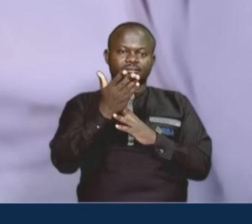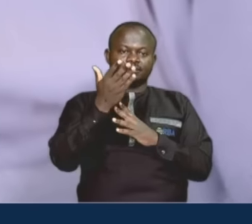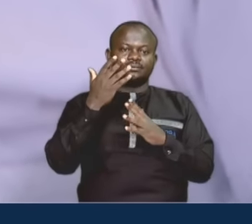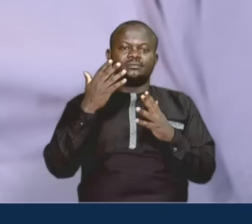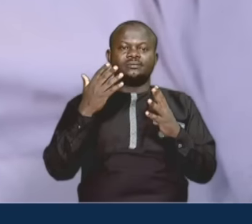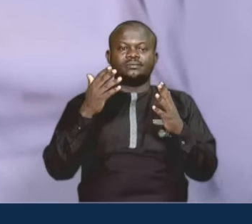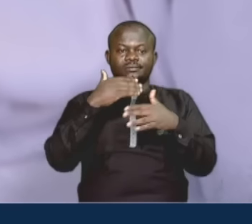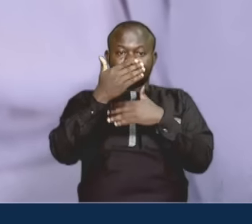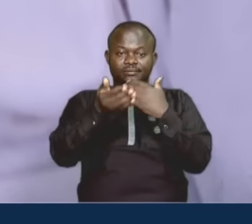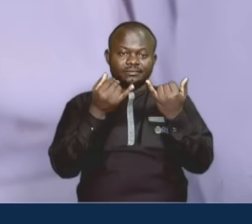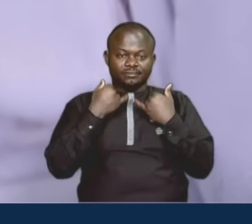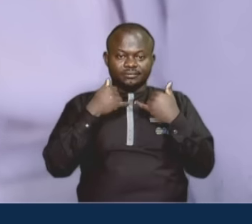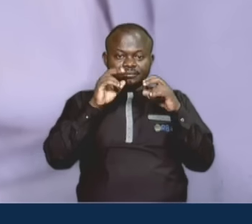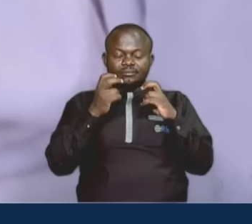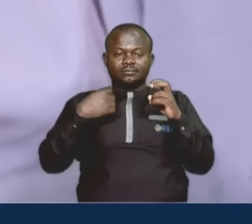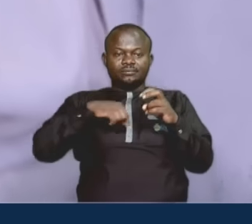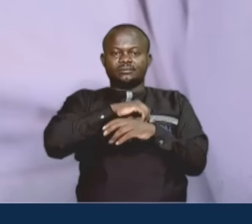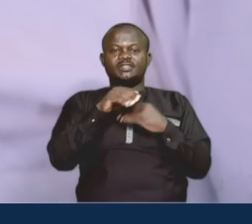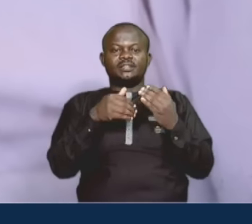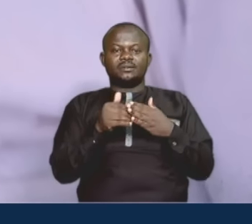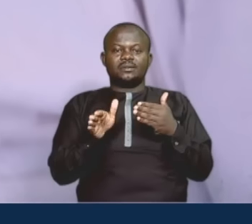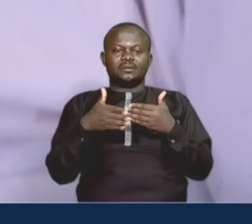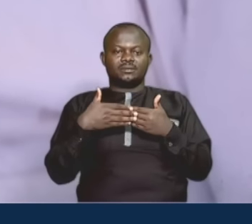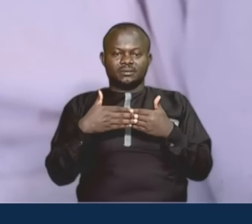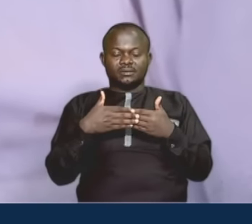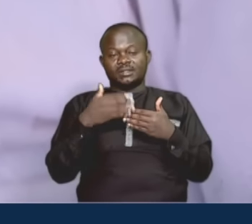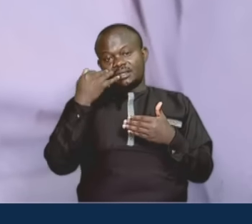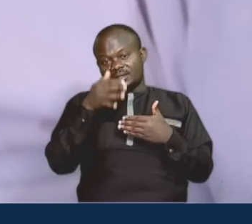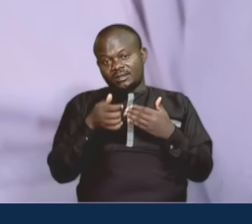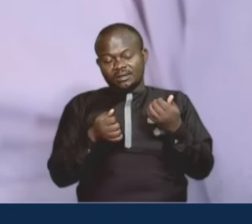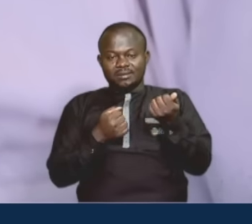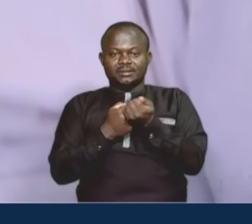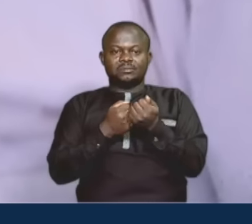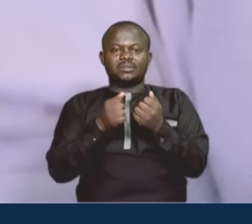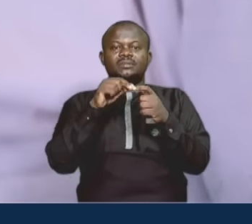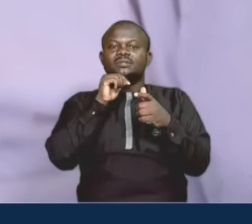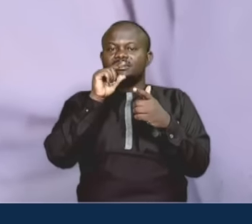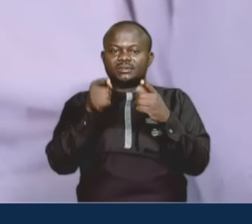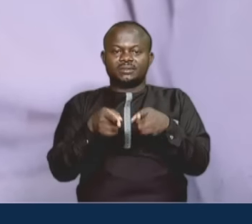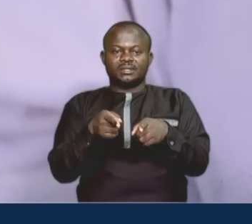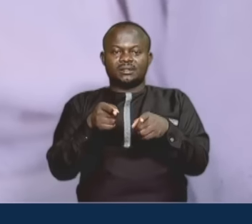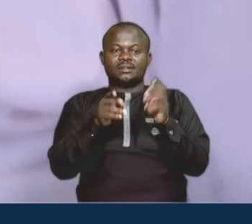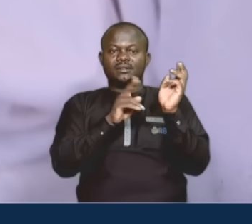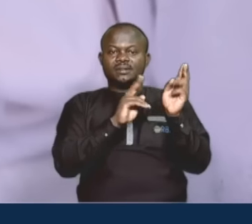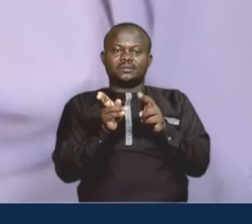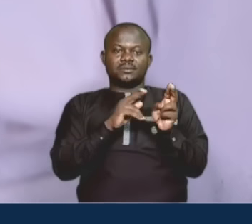bambwira ko ibihaha byifunze, ubufasha iyo buza kuba budahari. N'ubundi